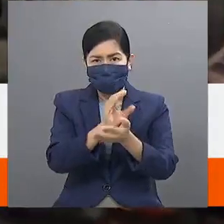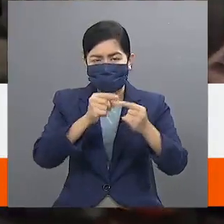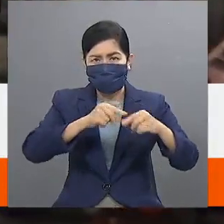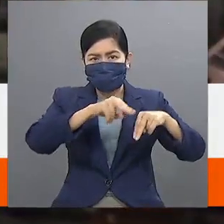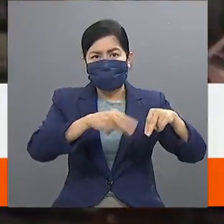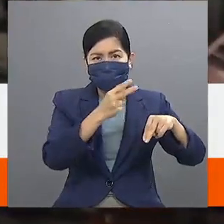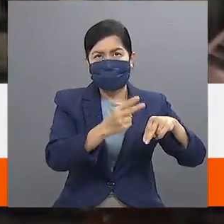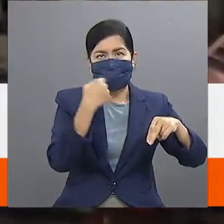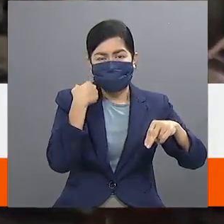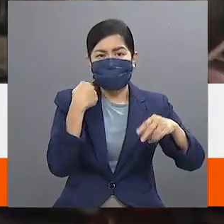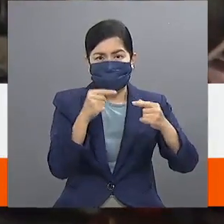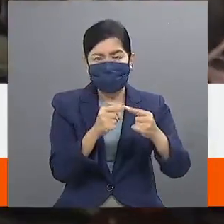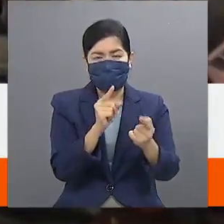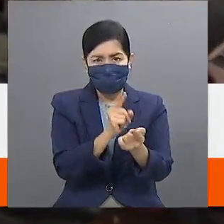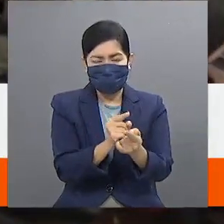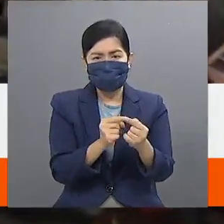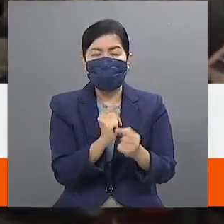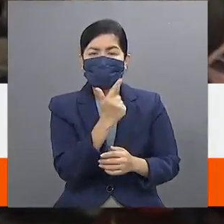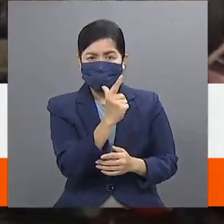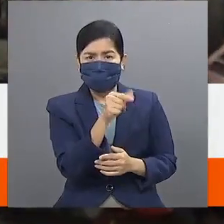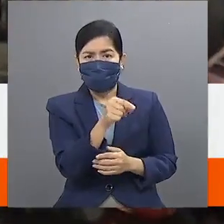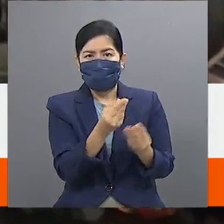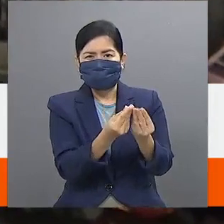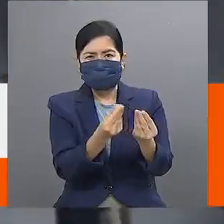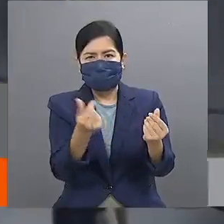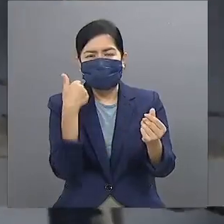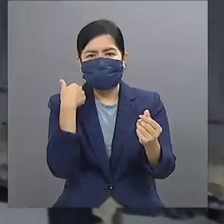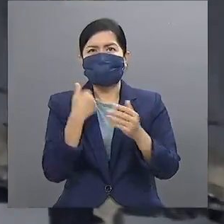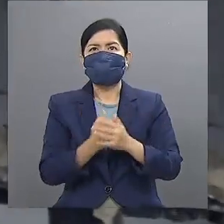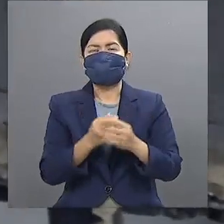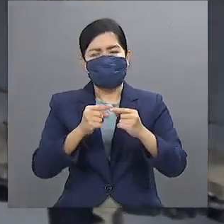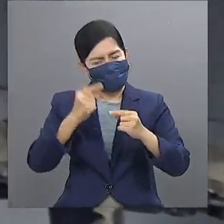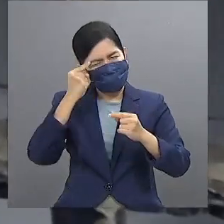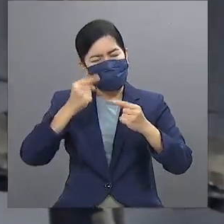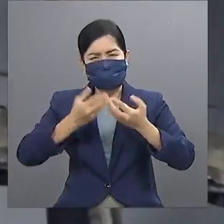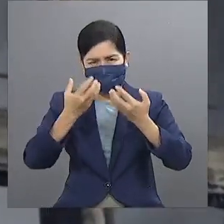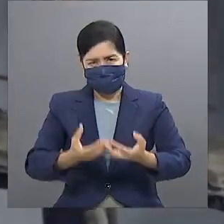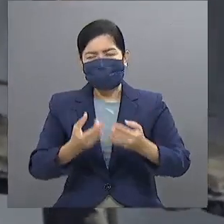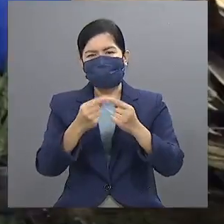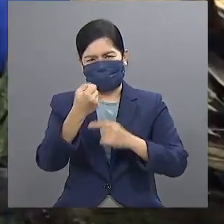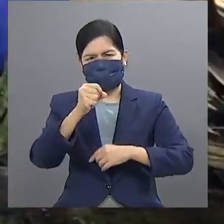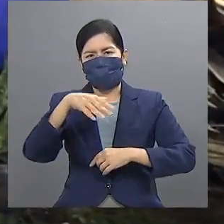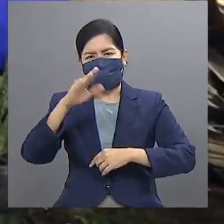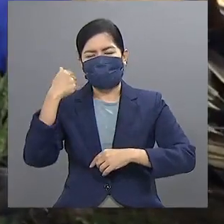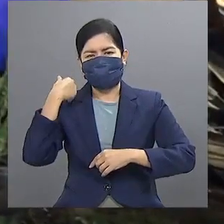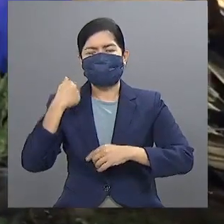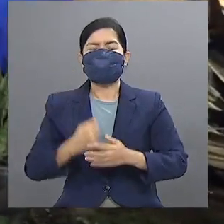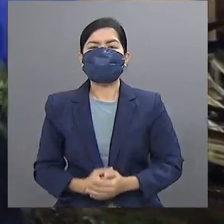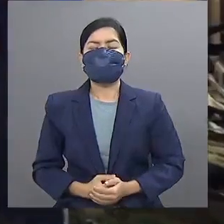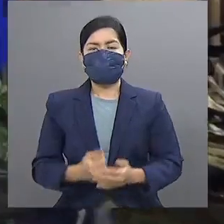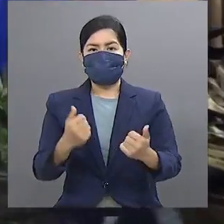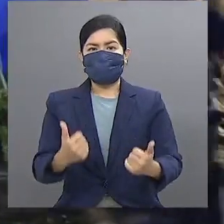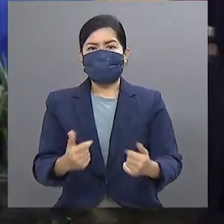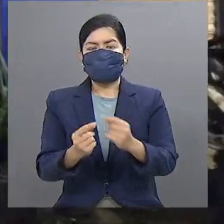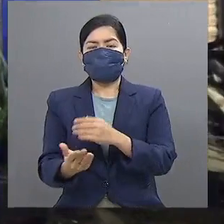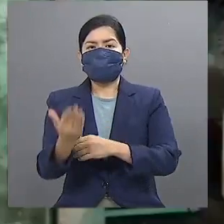องครับก็ประมาณน่าจะหลายสิบบาทอยู่ครับ เช้าวันนี้พนักงานสอบสวนจะเชิญเจ้า